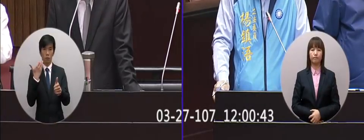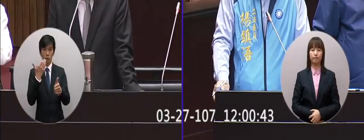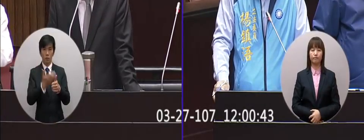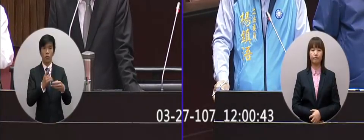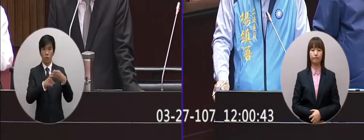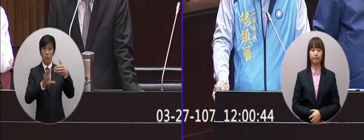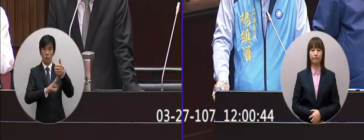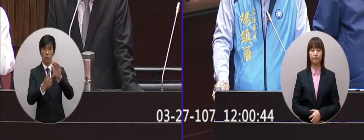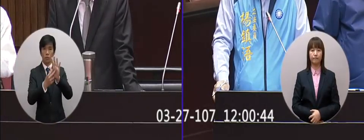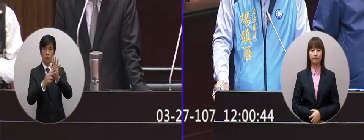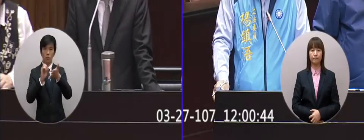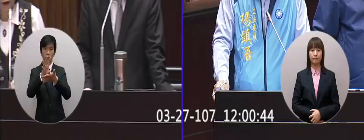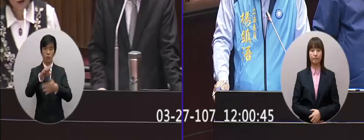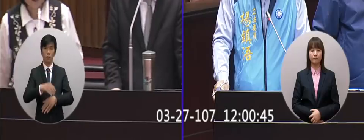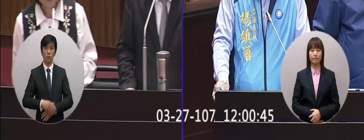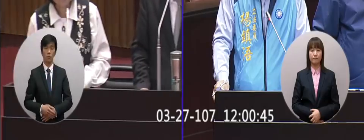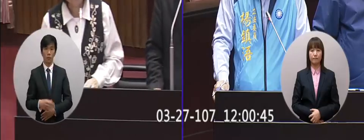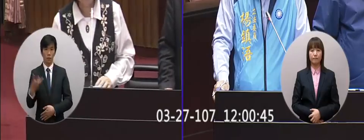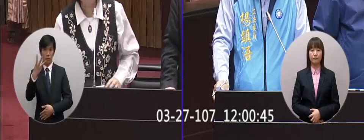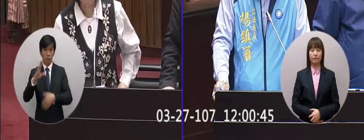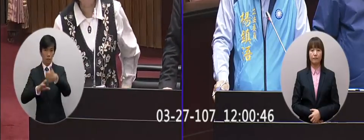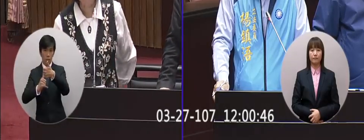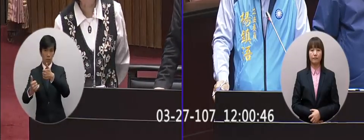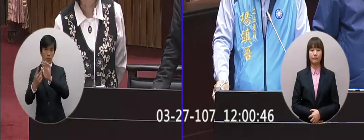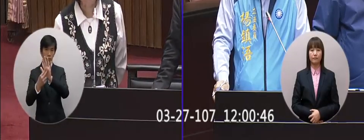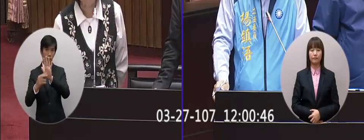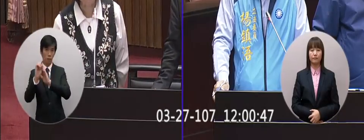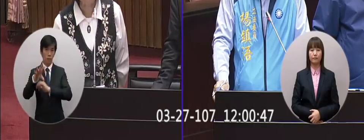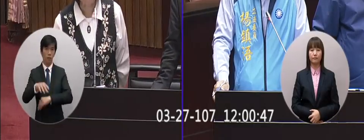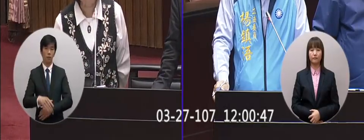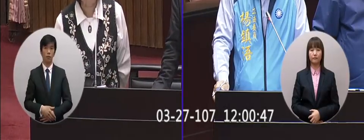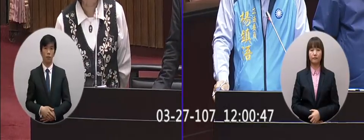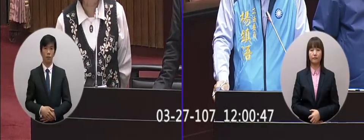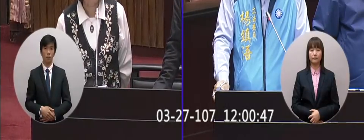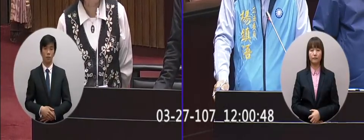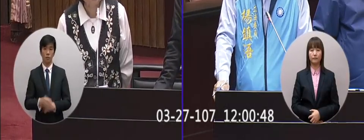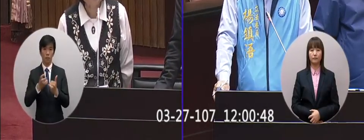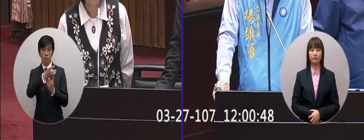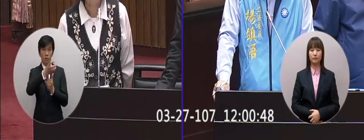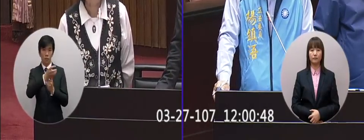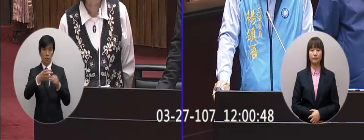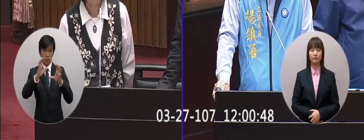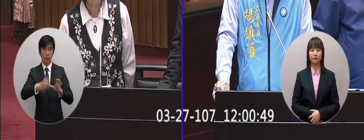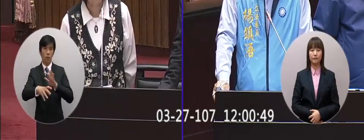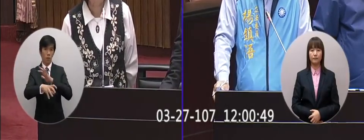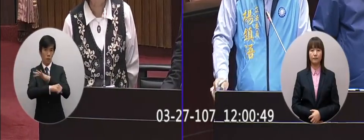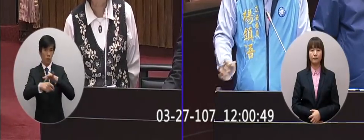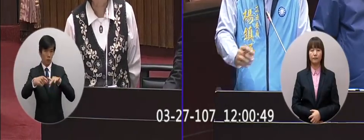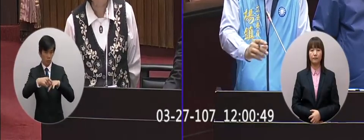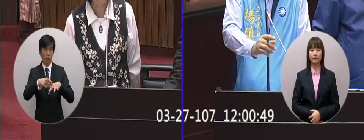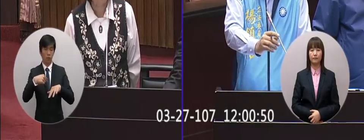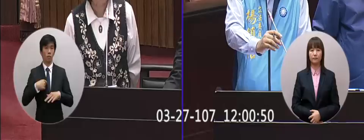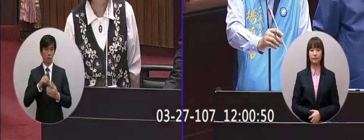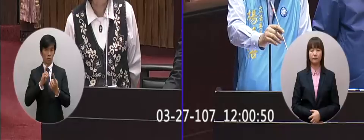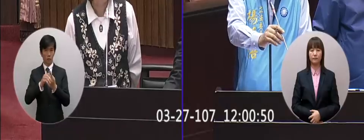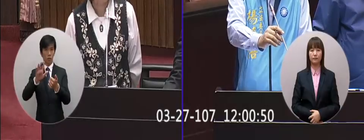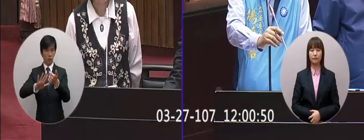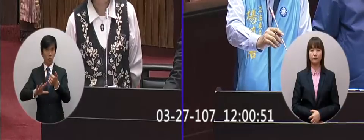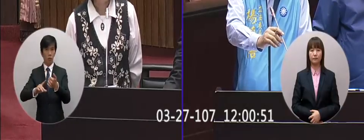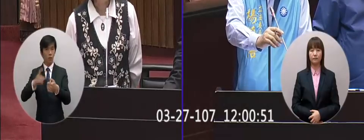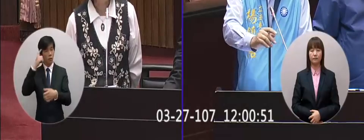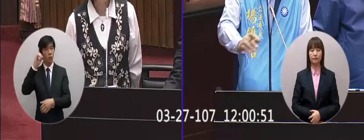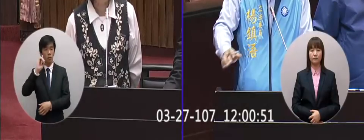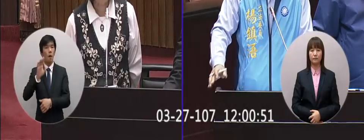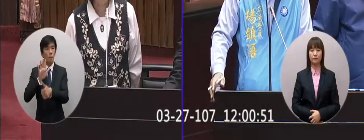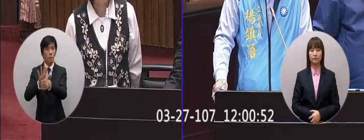好吗？ 报告三位委员好。其实我们离岛建设基金其实基本上的态度是一个辅助的性质